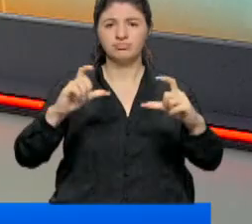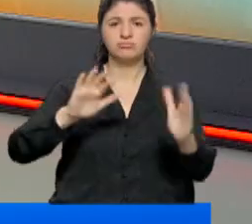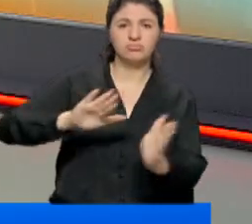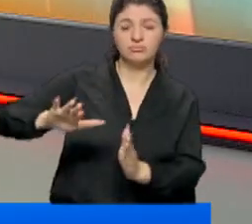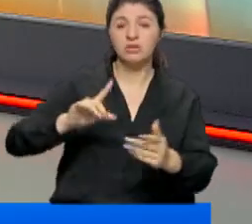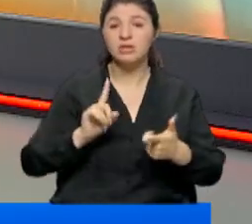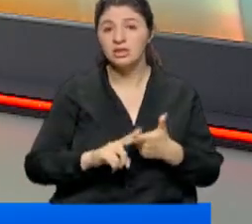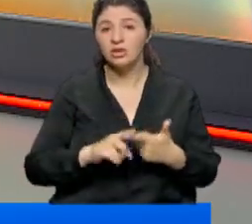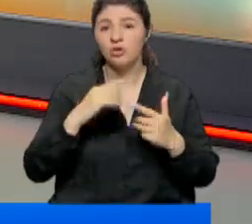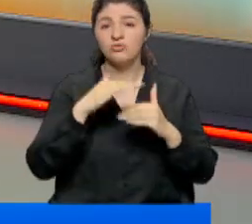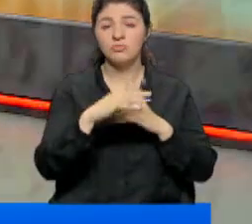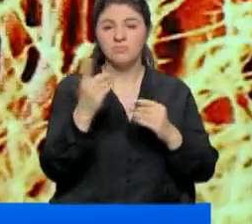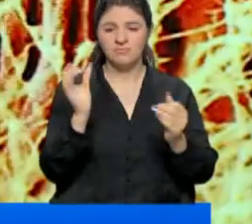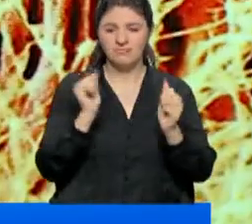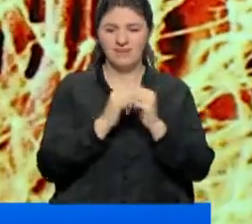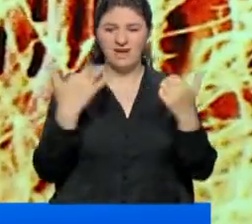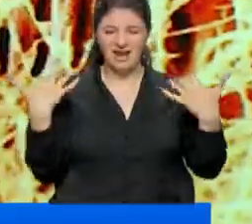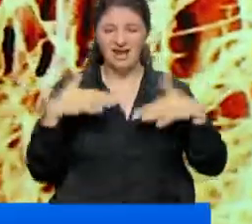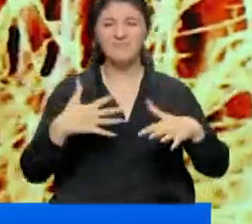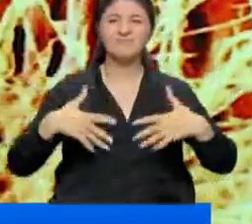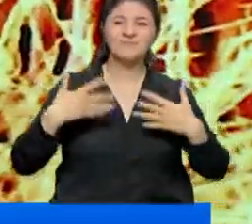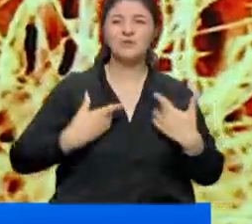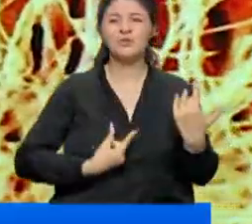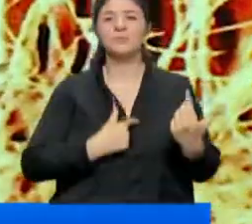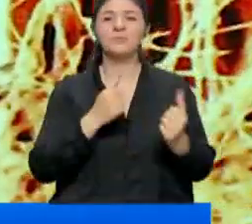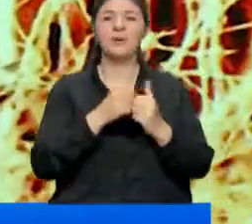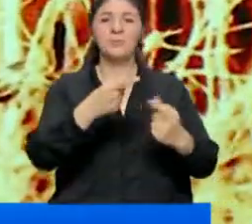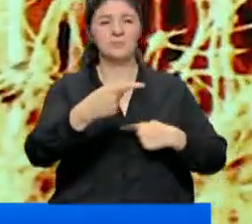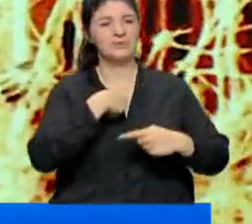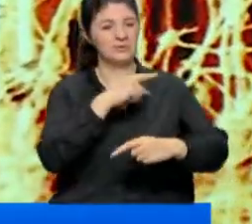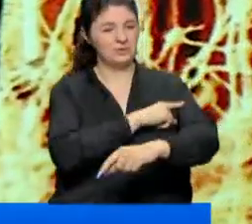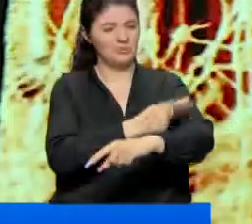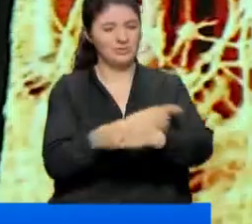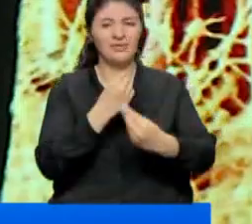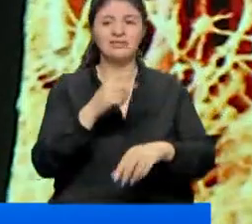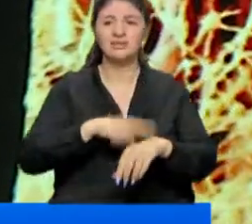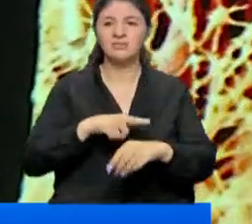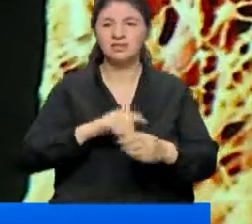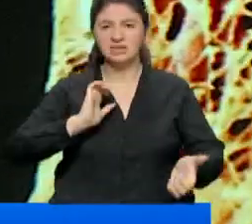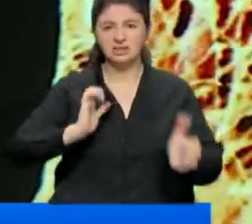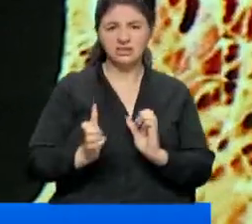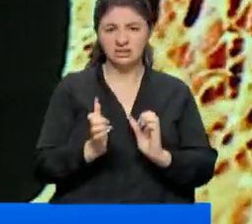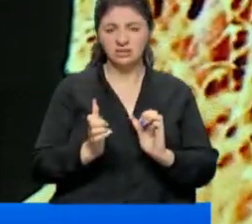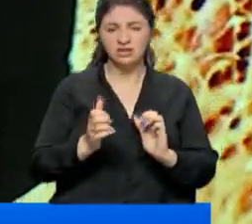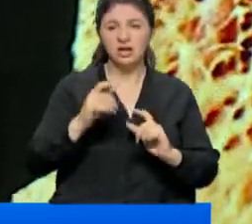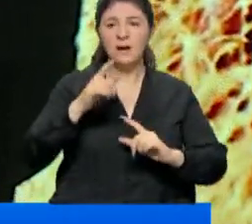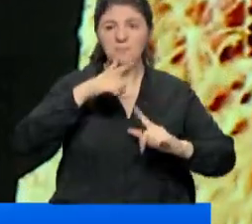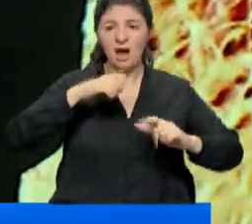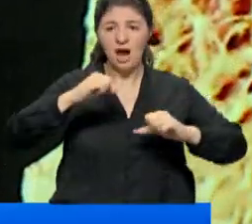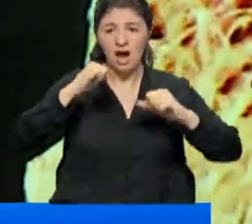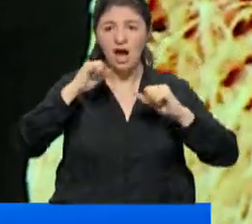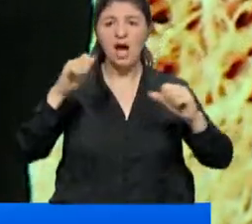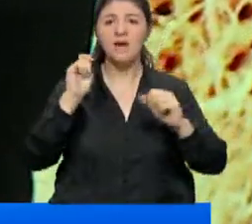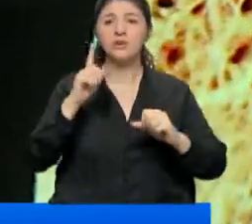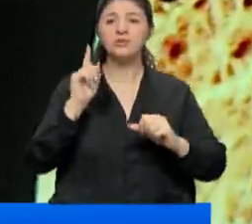almak ikisi halkın bir araya gelerek Neşe ve Umut içinde birbirine güç verdiği zamanları kısıtlamak bağırıp